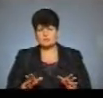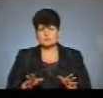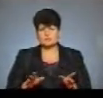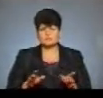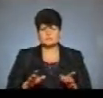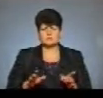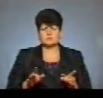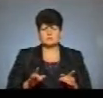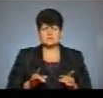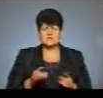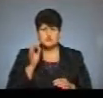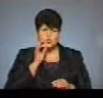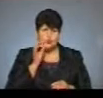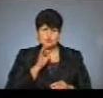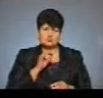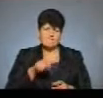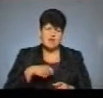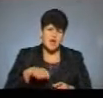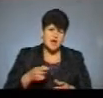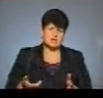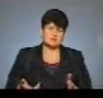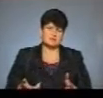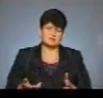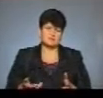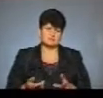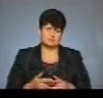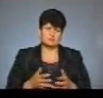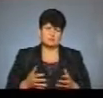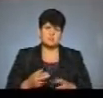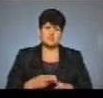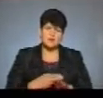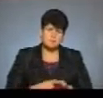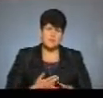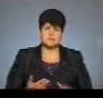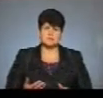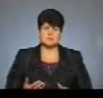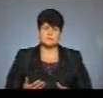положить там, якісь солодощі, варення, найбільше такого плану, шкарпетки,